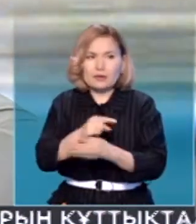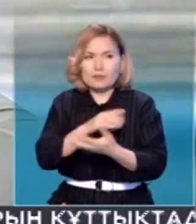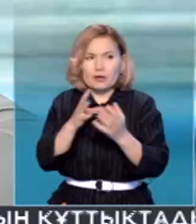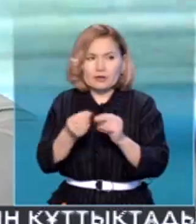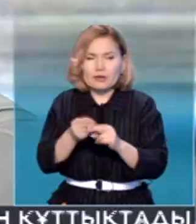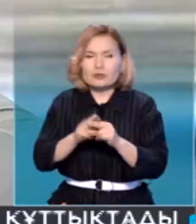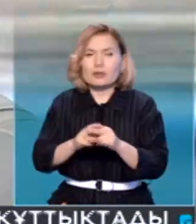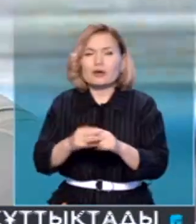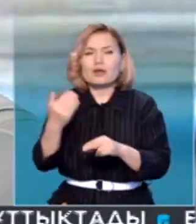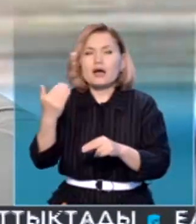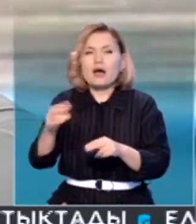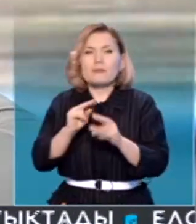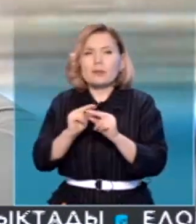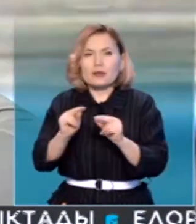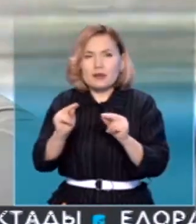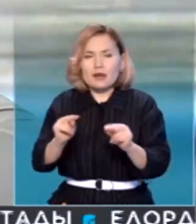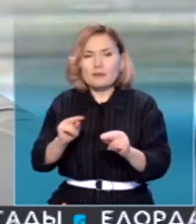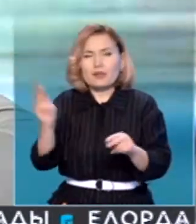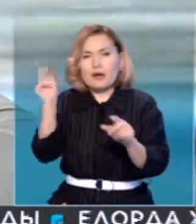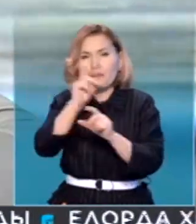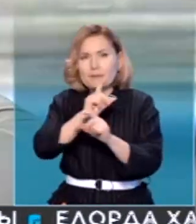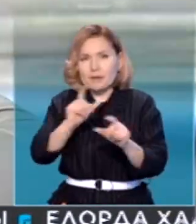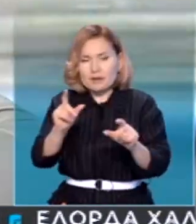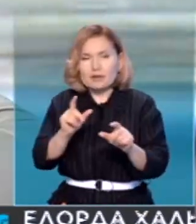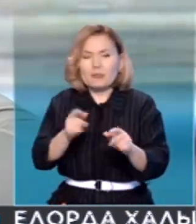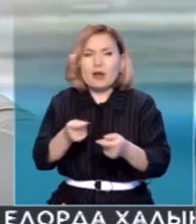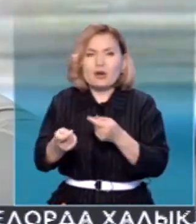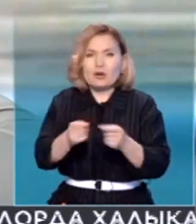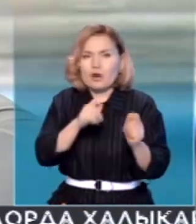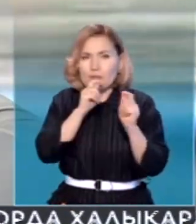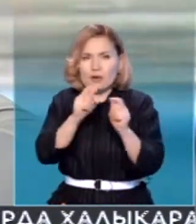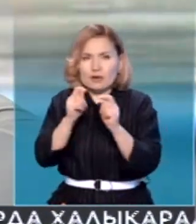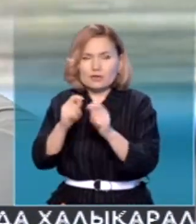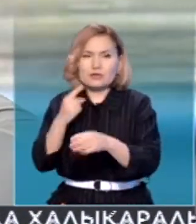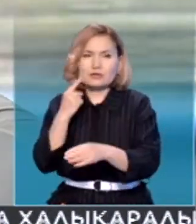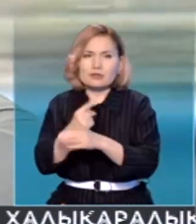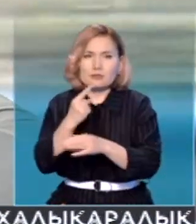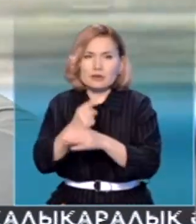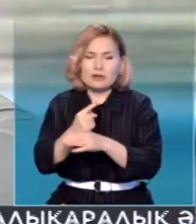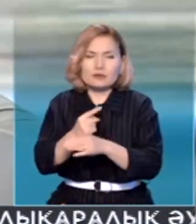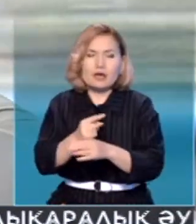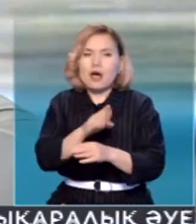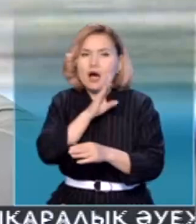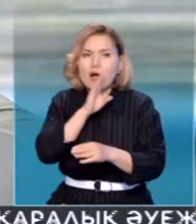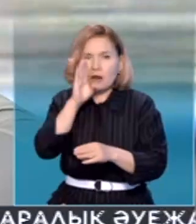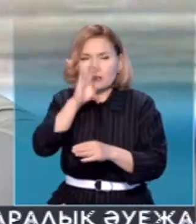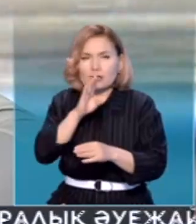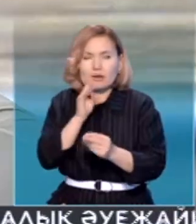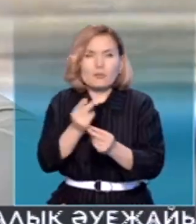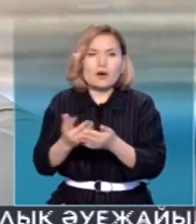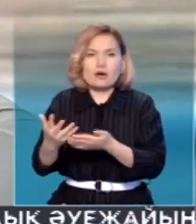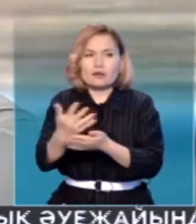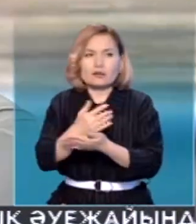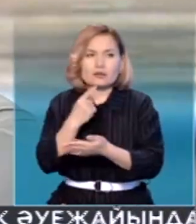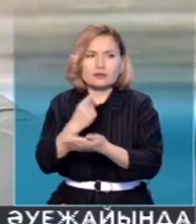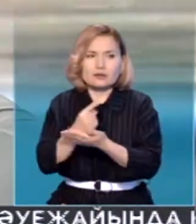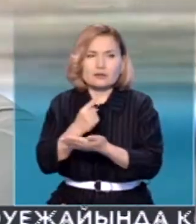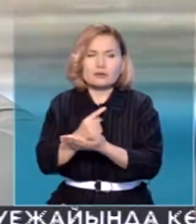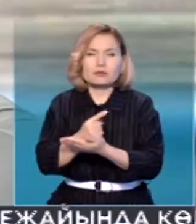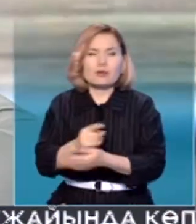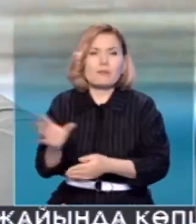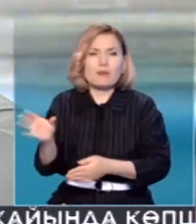де педагогтарға мектеп әкімшіліктеріне сыйлық жасау бойынша ешбір қаражат ата-аналардан басқа жерлерден де жинауға тыйым